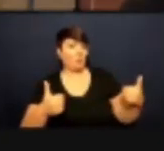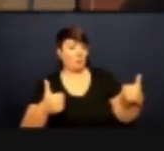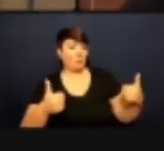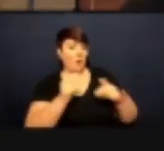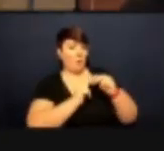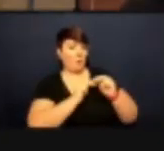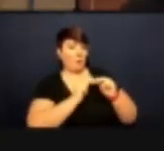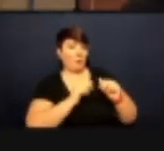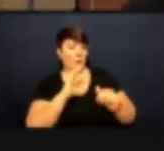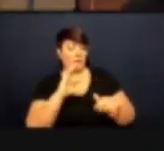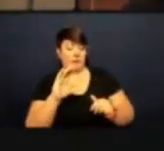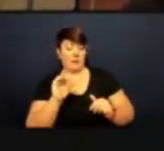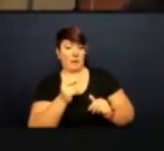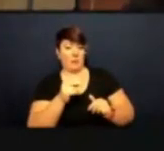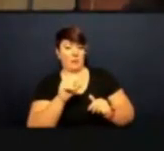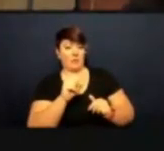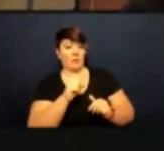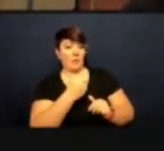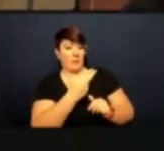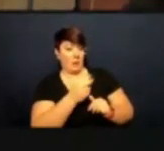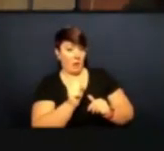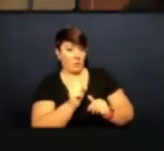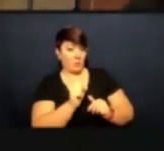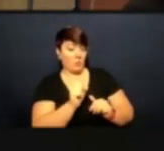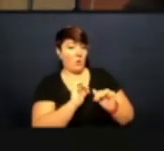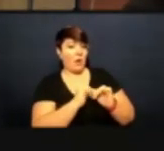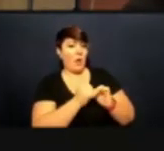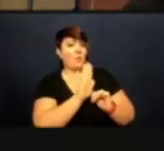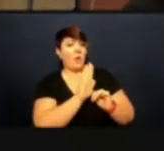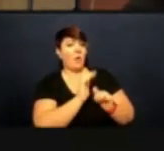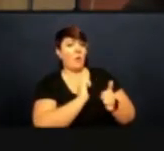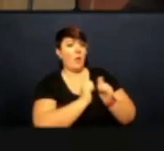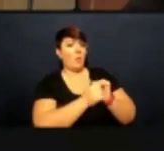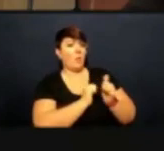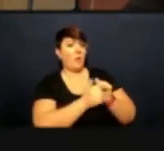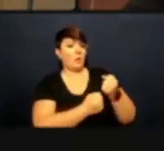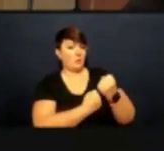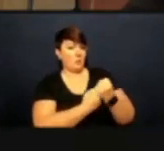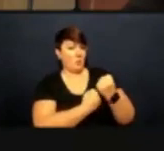Kwa hivyo tutakuwa na kampasi mbili tofauti. Ndio.